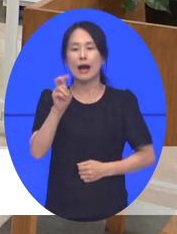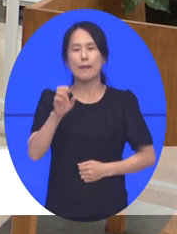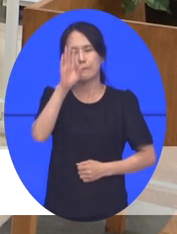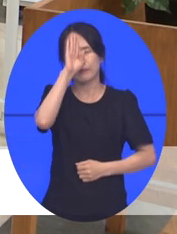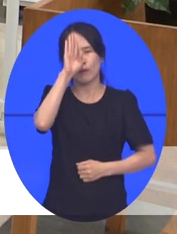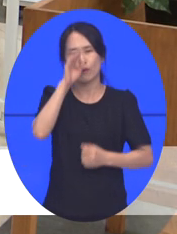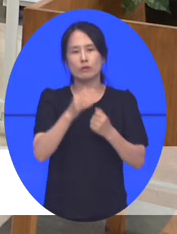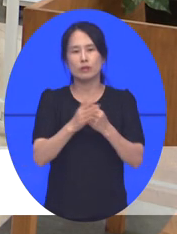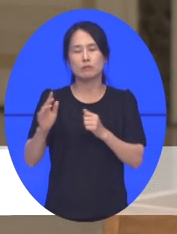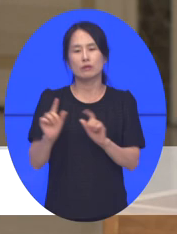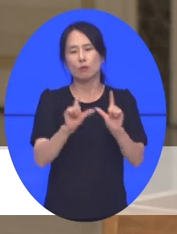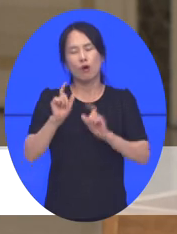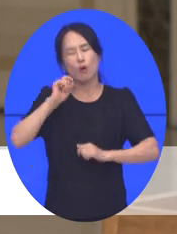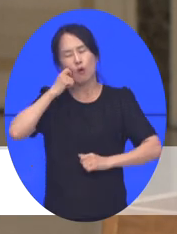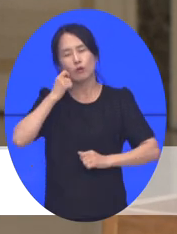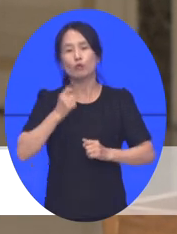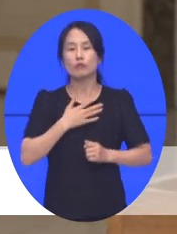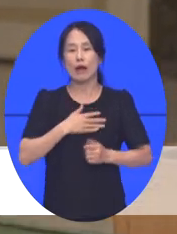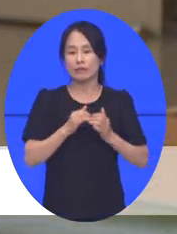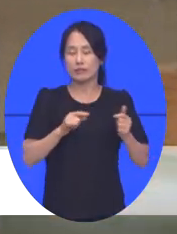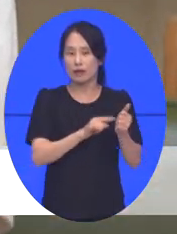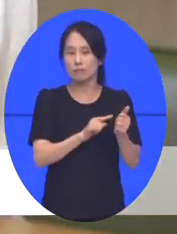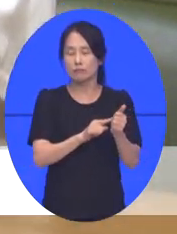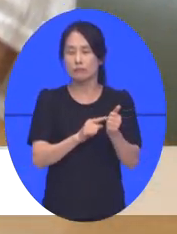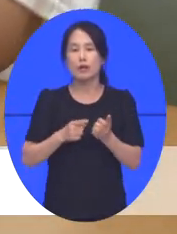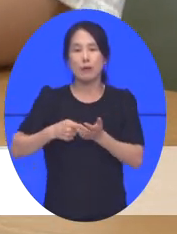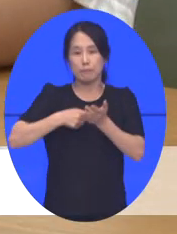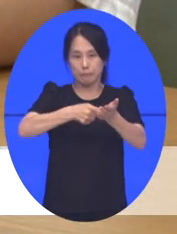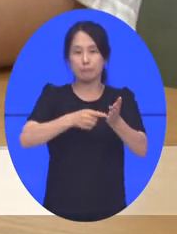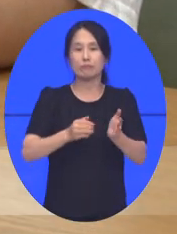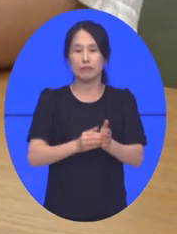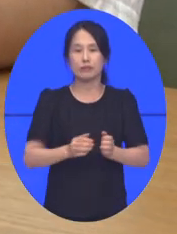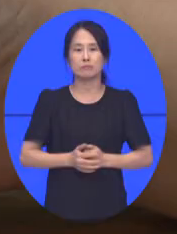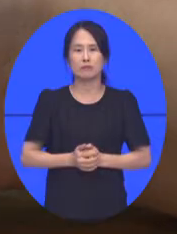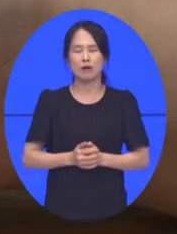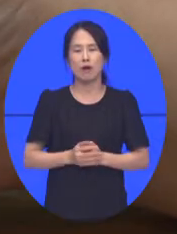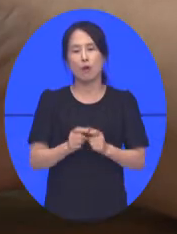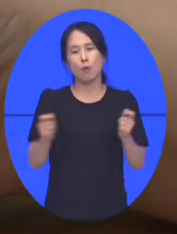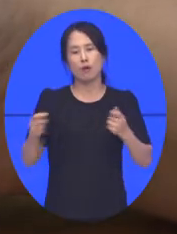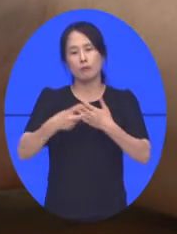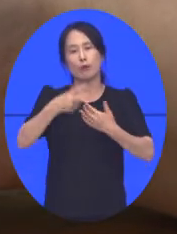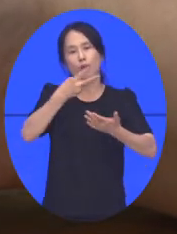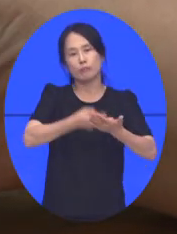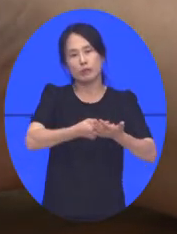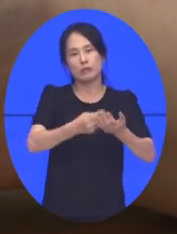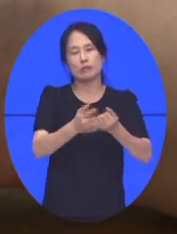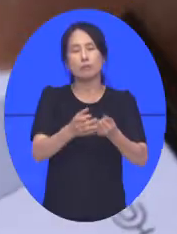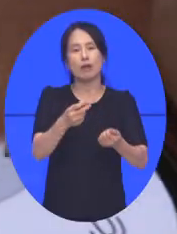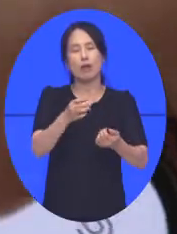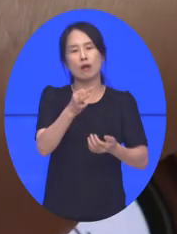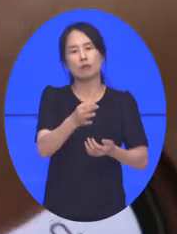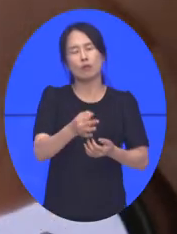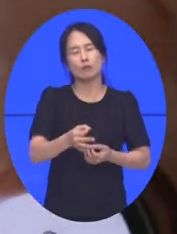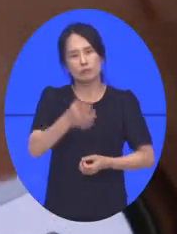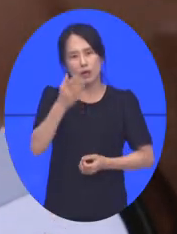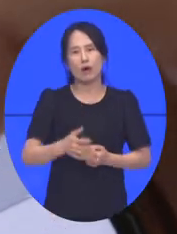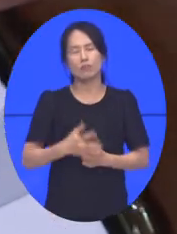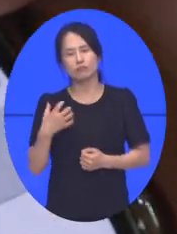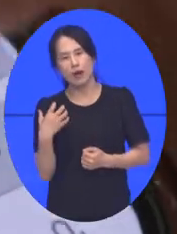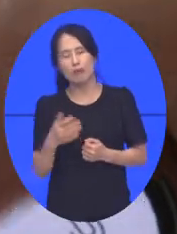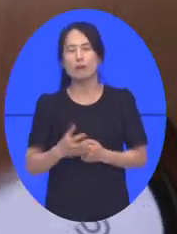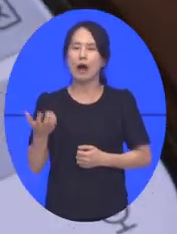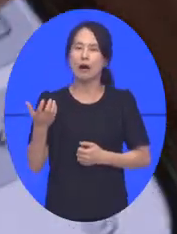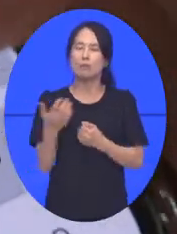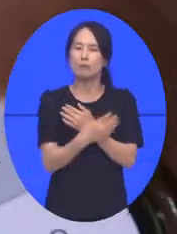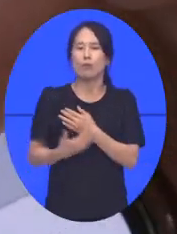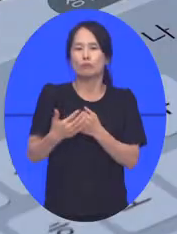암투병으로 생활고를 겪는 지인을 한라인에 제보한 김미연 씨. 오랜 병원 신세로 병원비도 만만치 않은 데다 아픈 몸으로 일할 수도